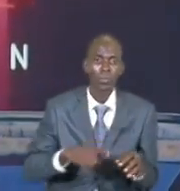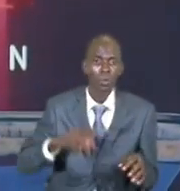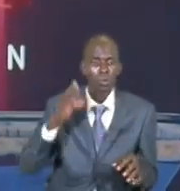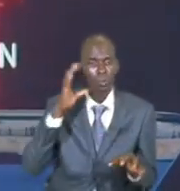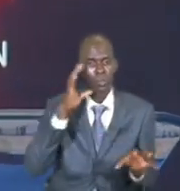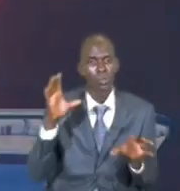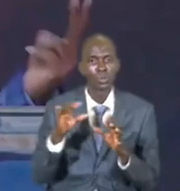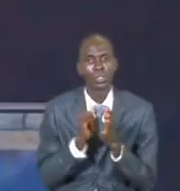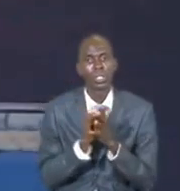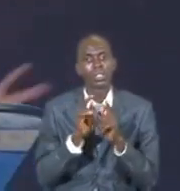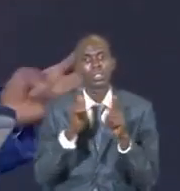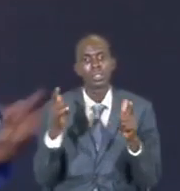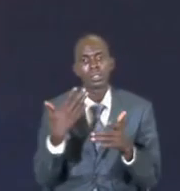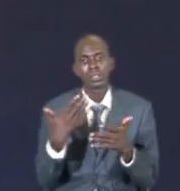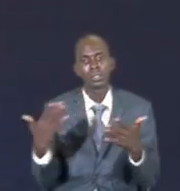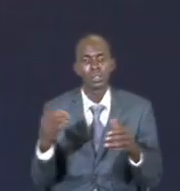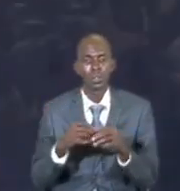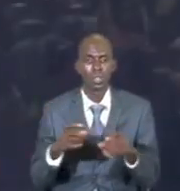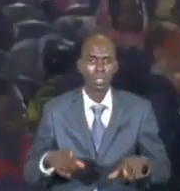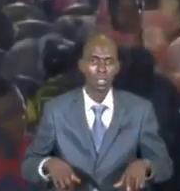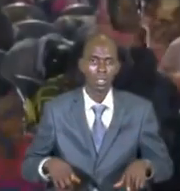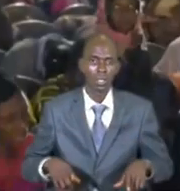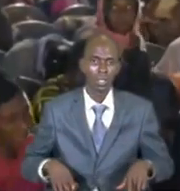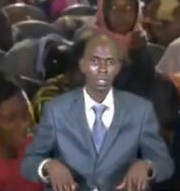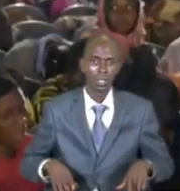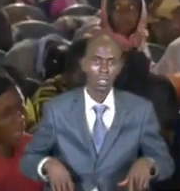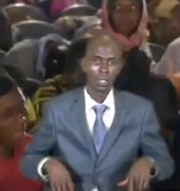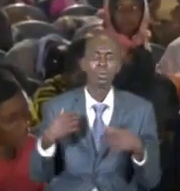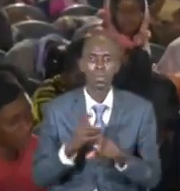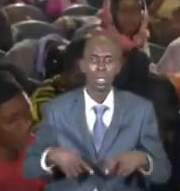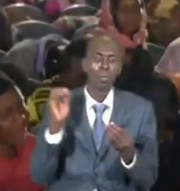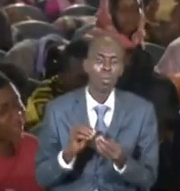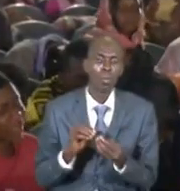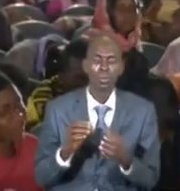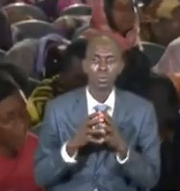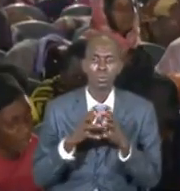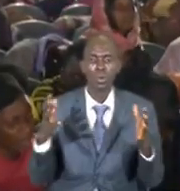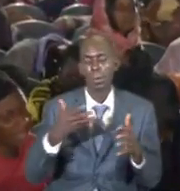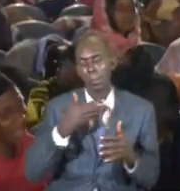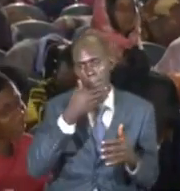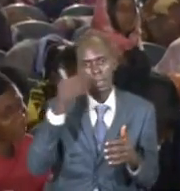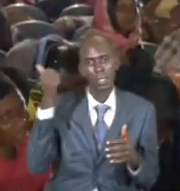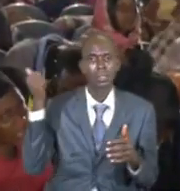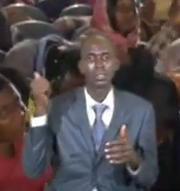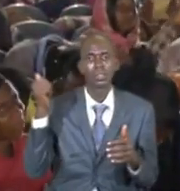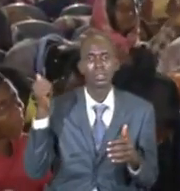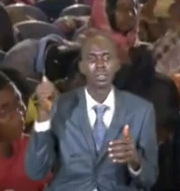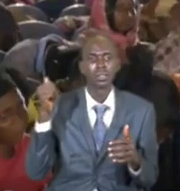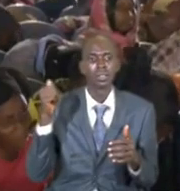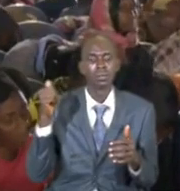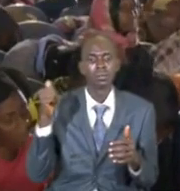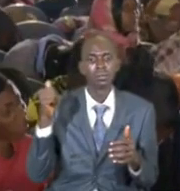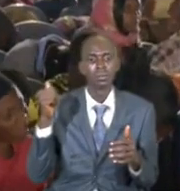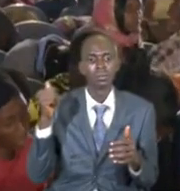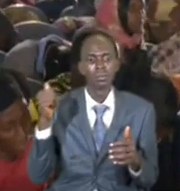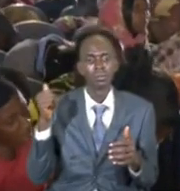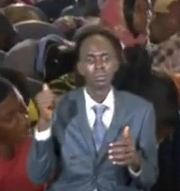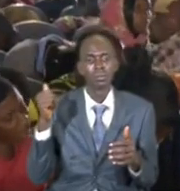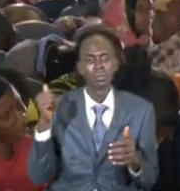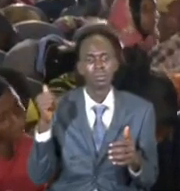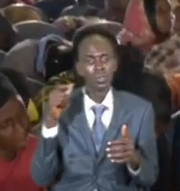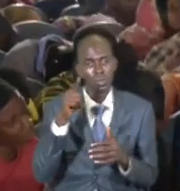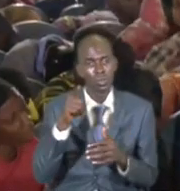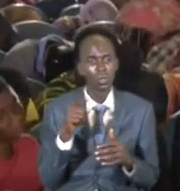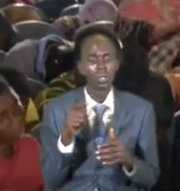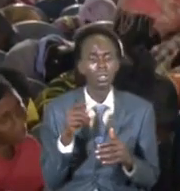ọma, ndụ dị elu. Ebe ka ị nọ, maọbụ n'ebe dị anya n'azụ, ebe ị na-anụ olu m, gịnị mere ị gaghị